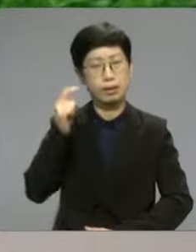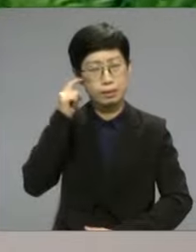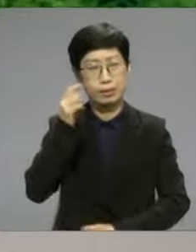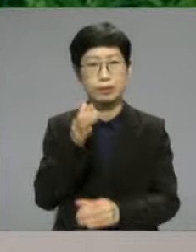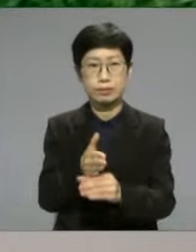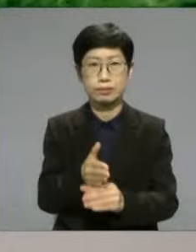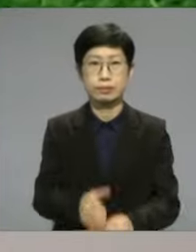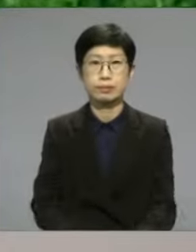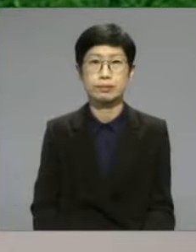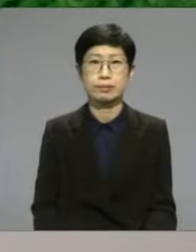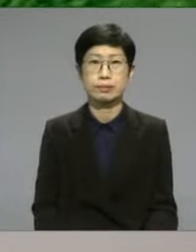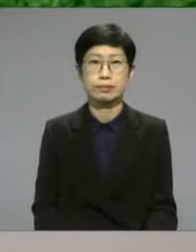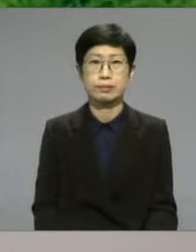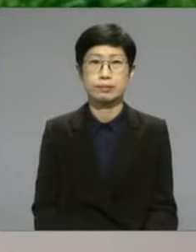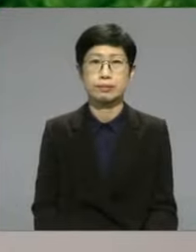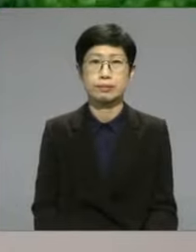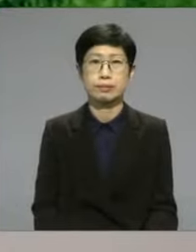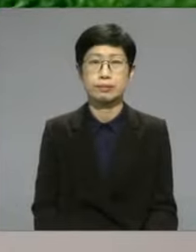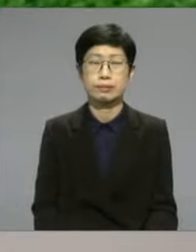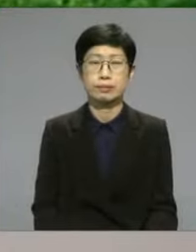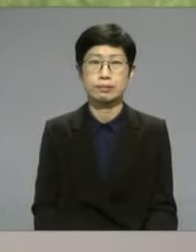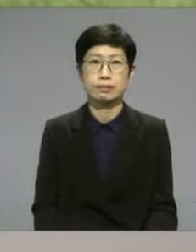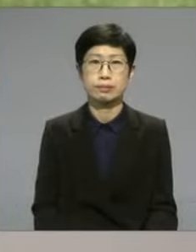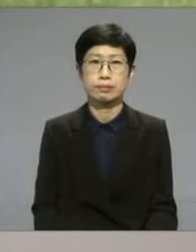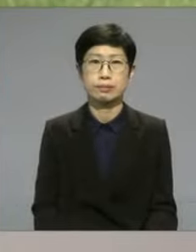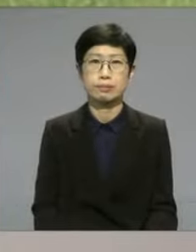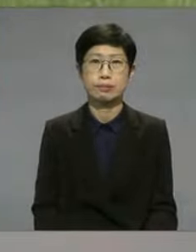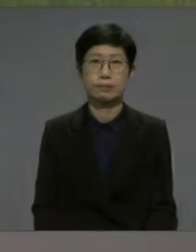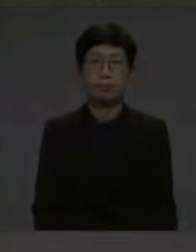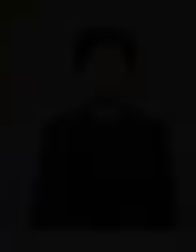예상됩니다 지금까지 월드이 브리핑이었습니다